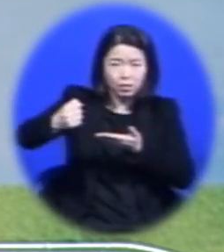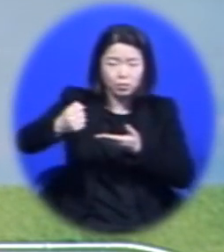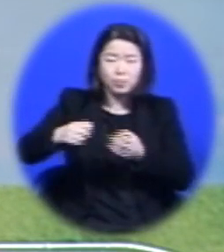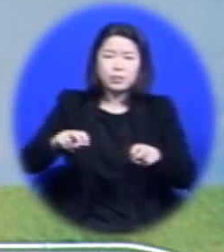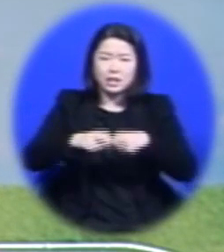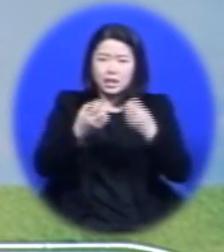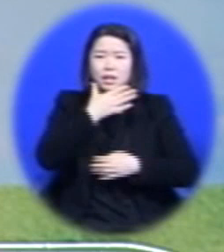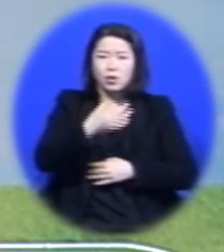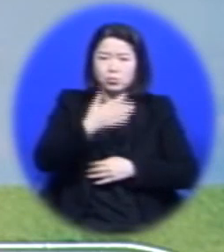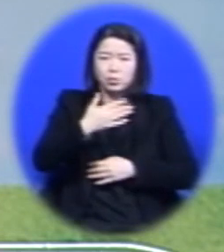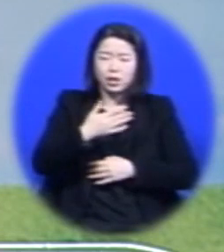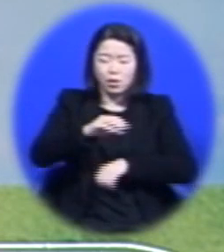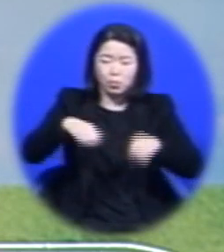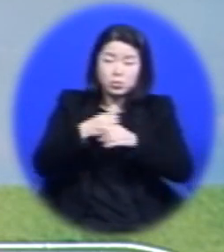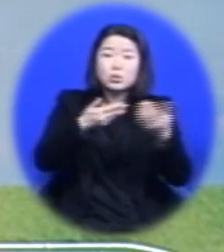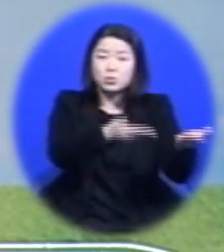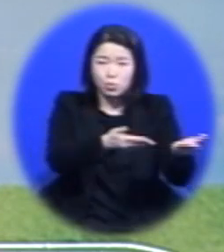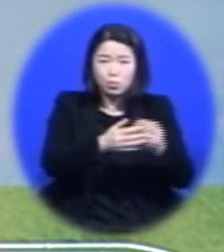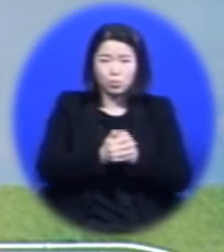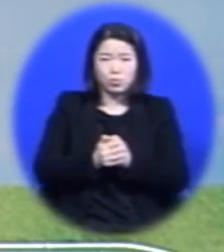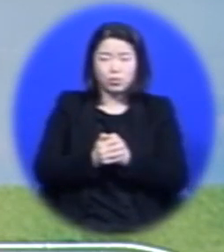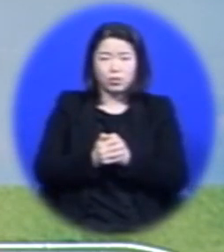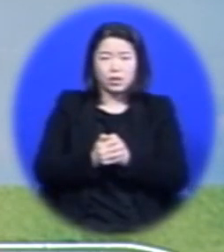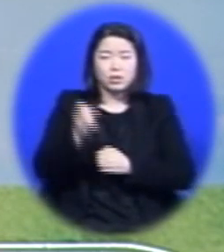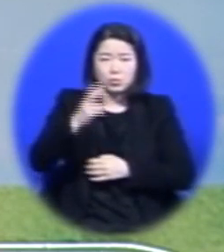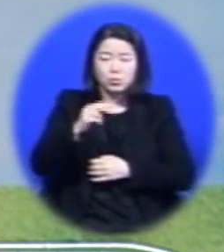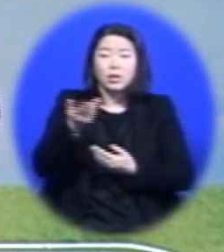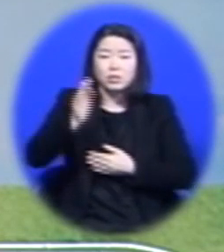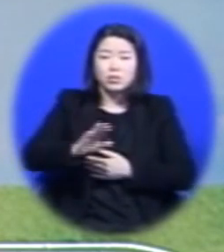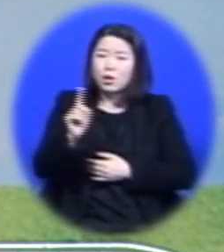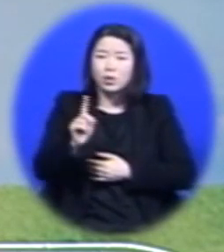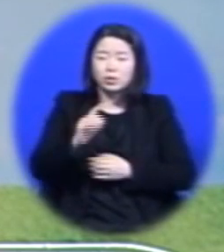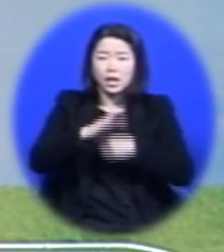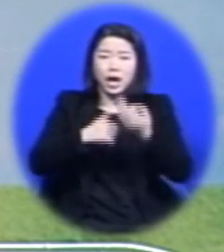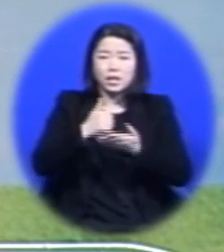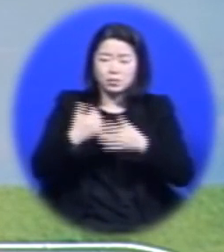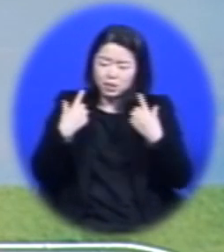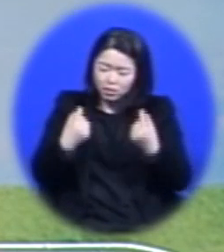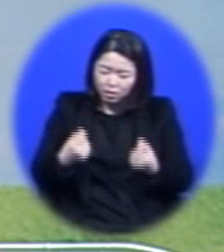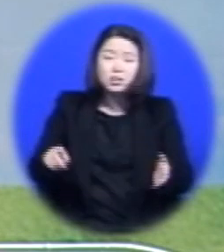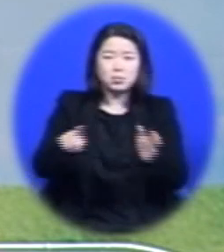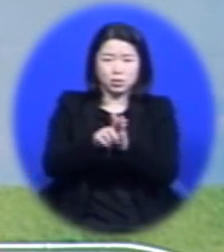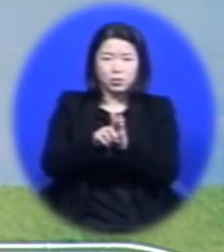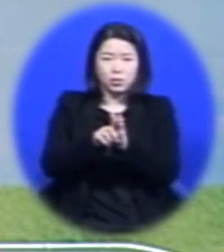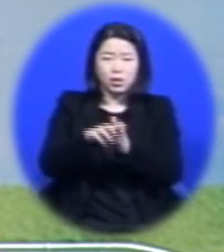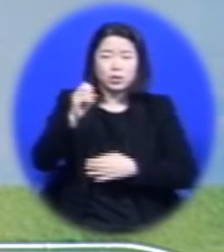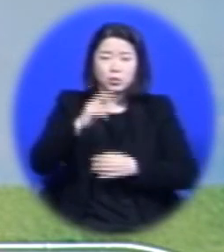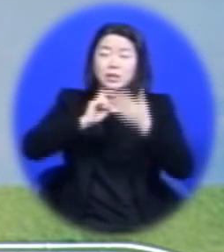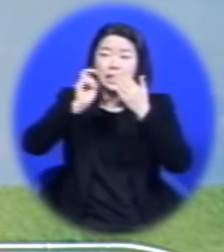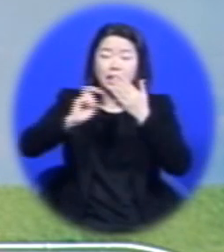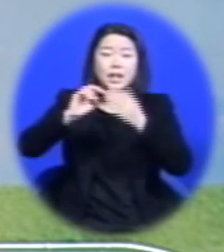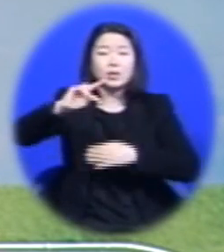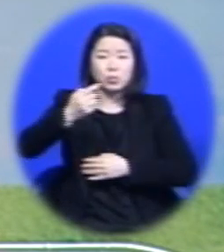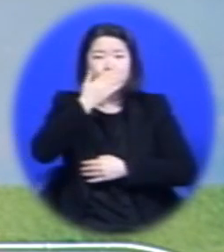재난과 불행을 오히려 주시고 그런데 어떻게 하나님을 여전히 믿으며 그리고 차 년까지